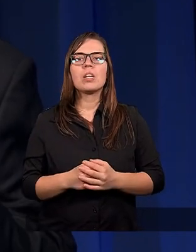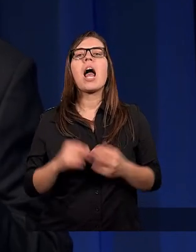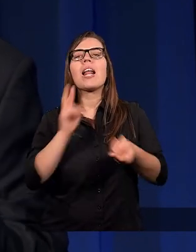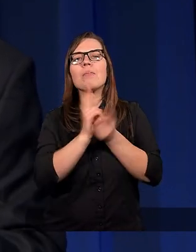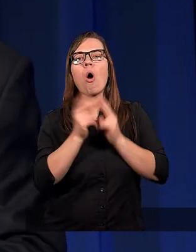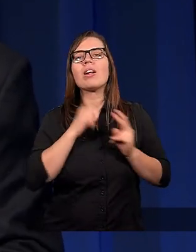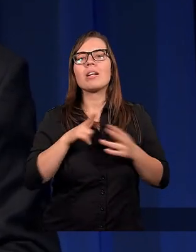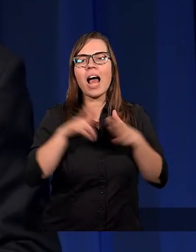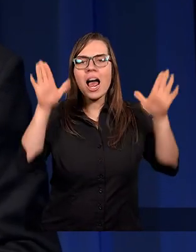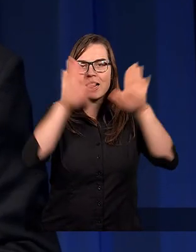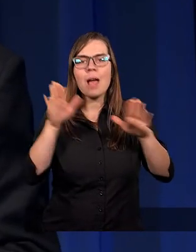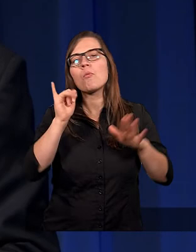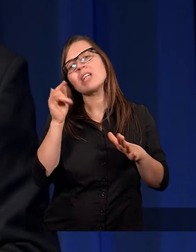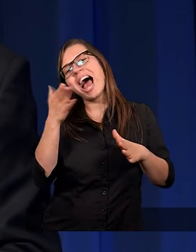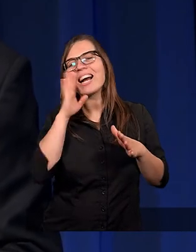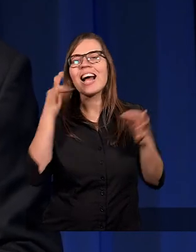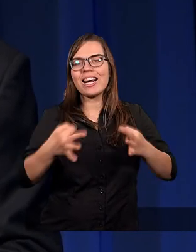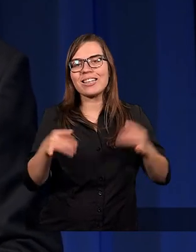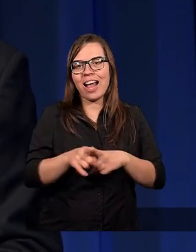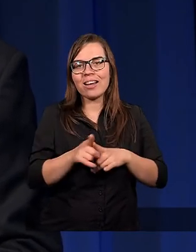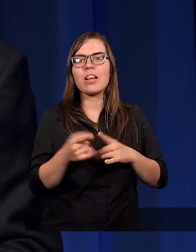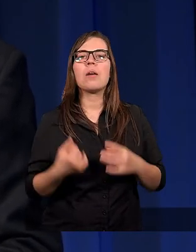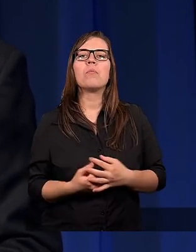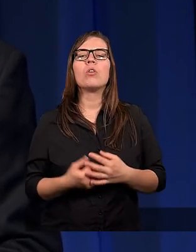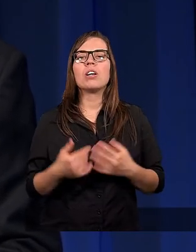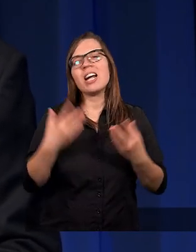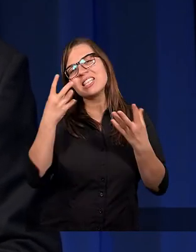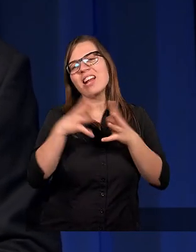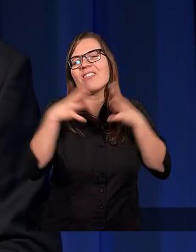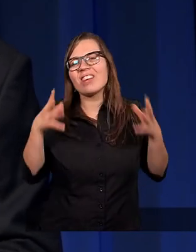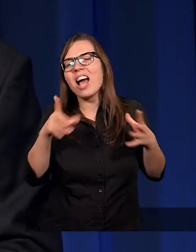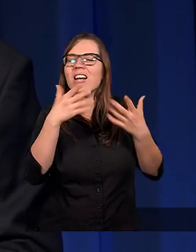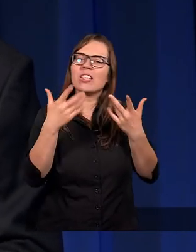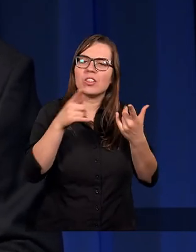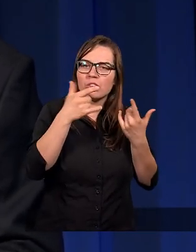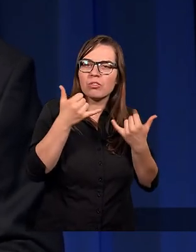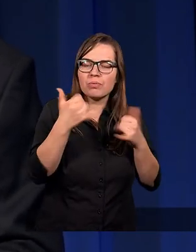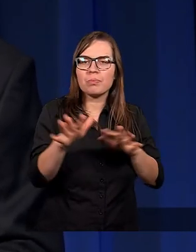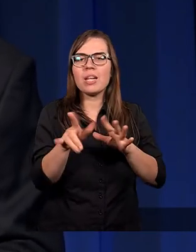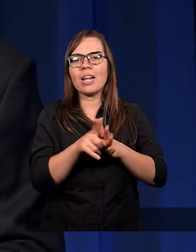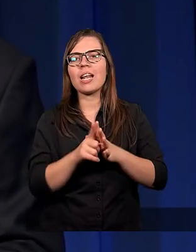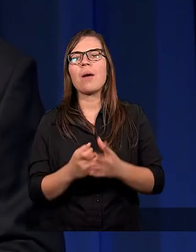Spotykamy się na nabożeństwach takich jak to. To już jest więcej niż dwie, trzy osoby.